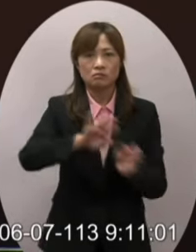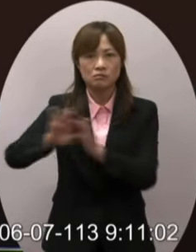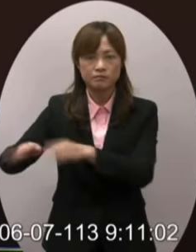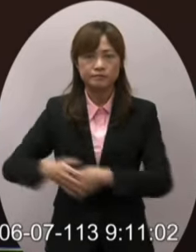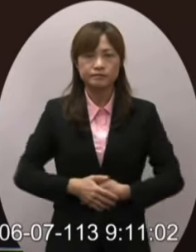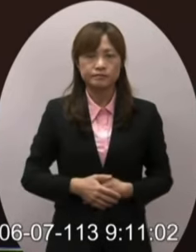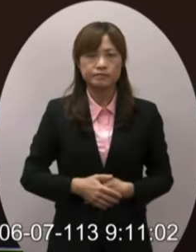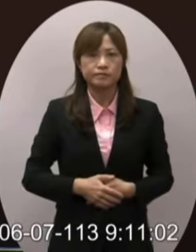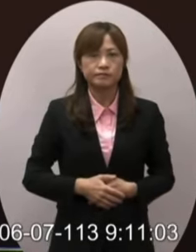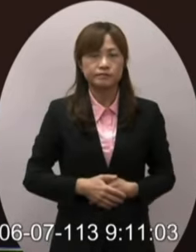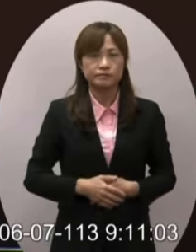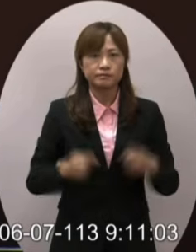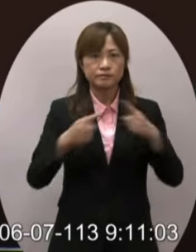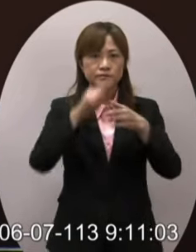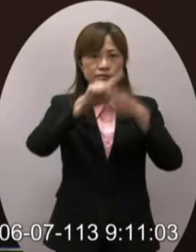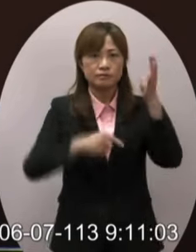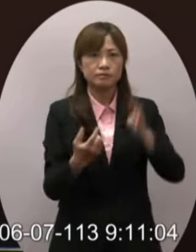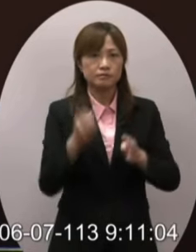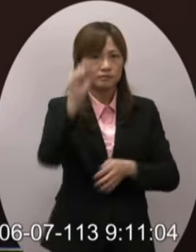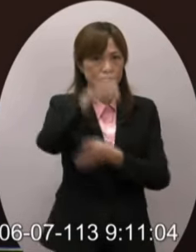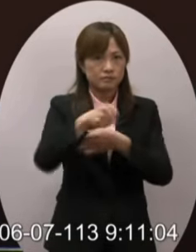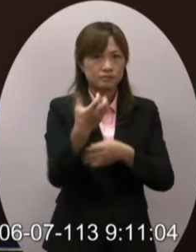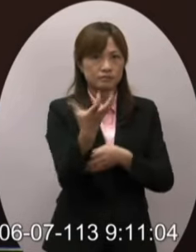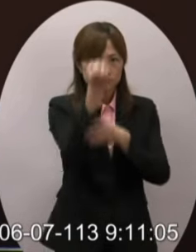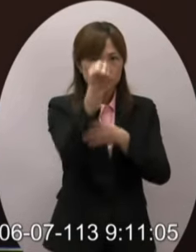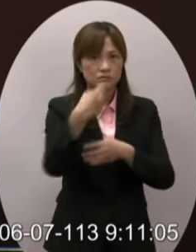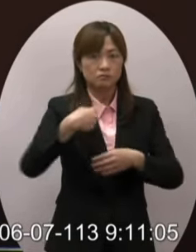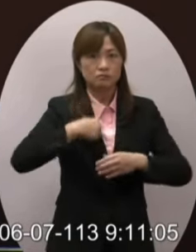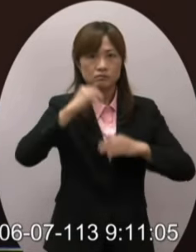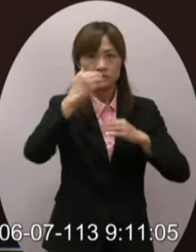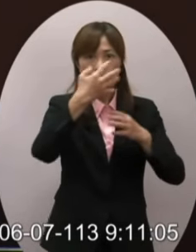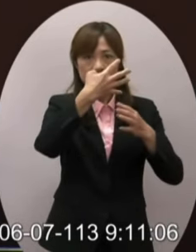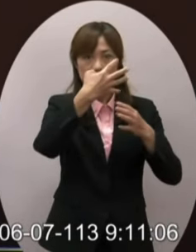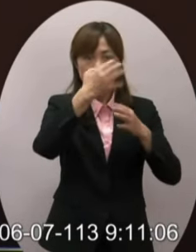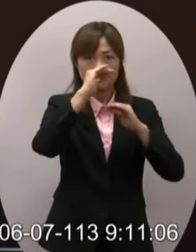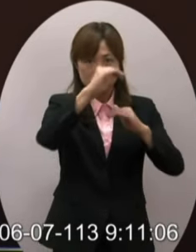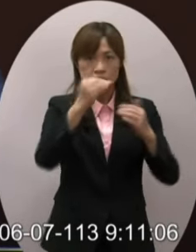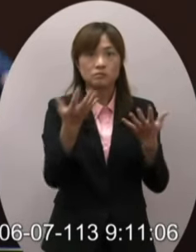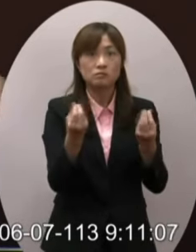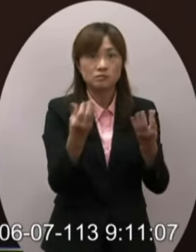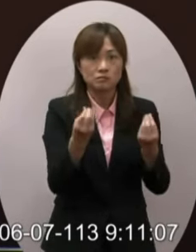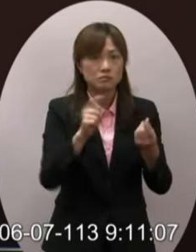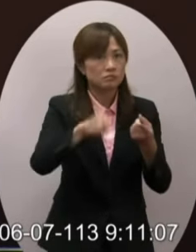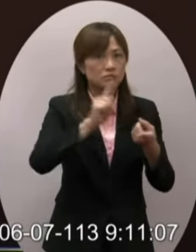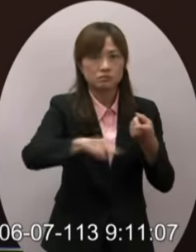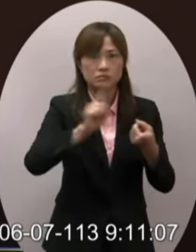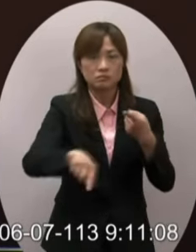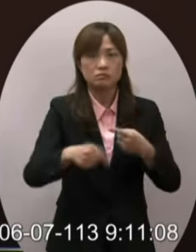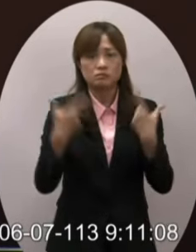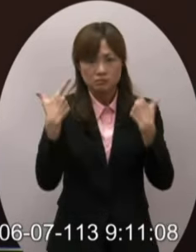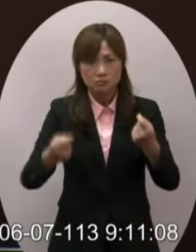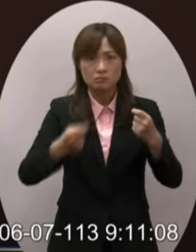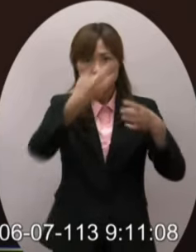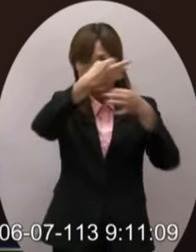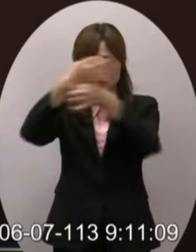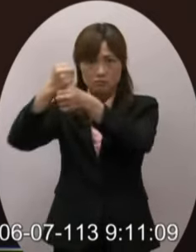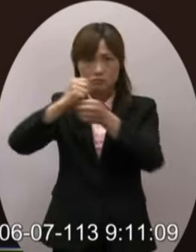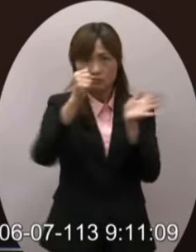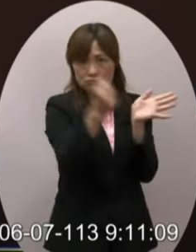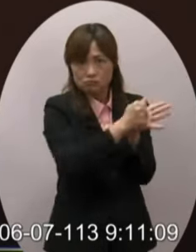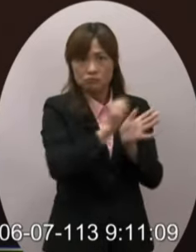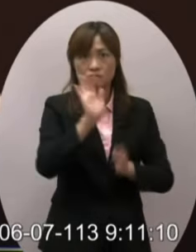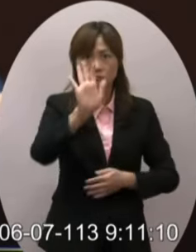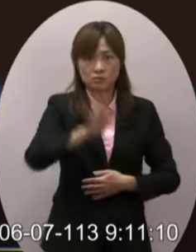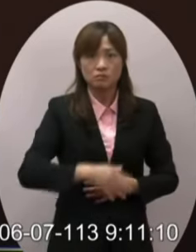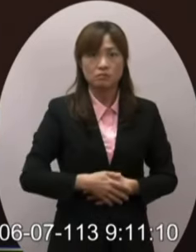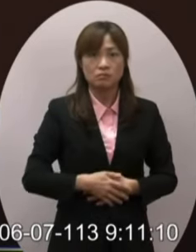明显假消息，哪一个条文跟你讲无限期审查人事同意权、啊、明明白白定有期限，你跟我讲无限期，藐